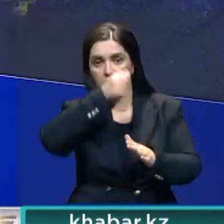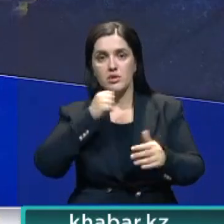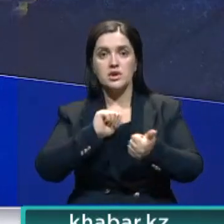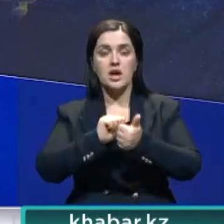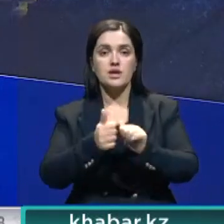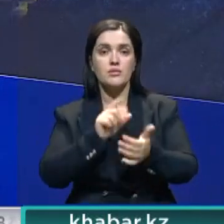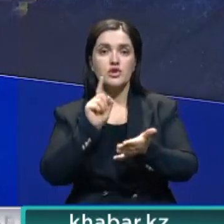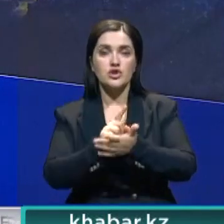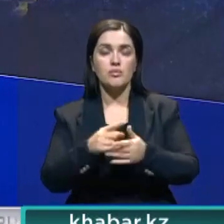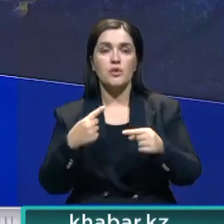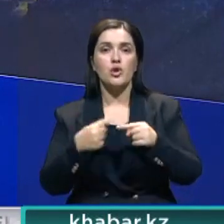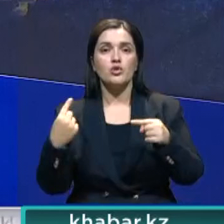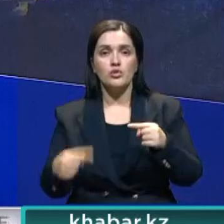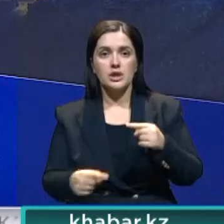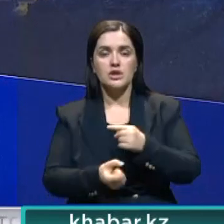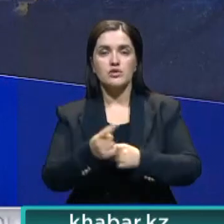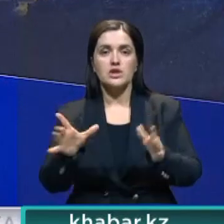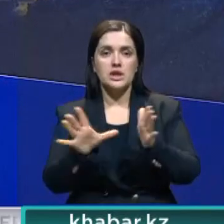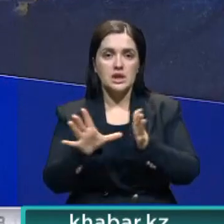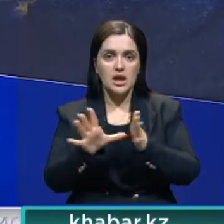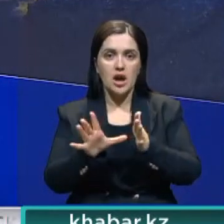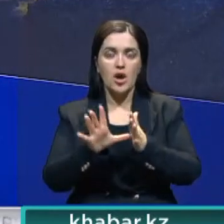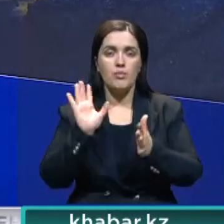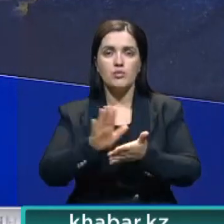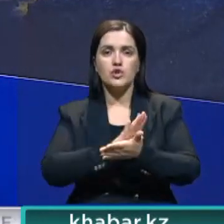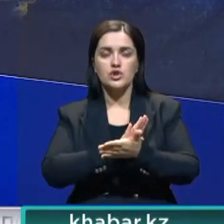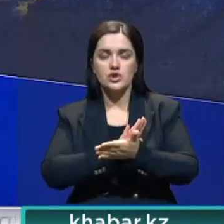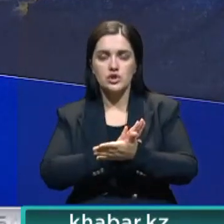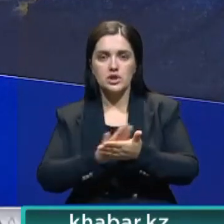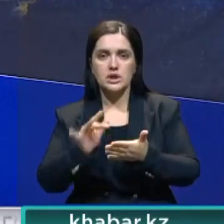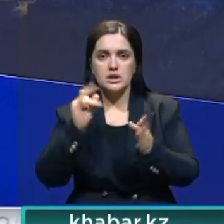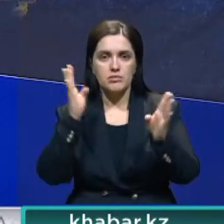году. На смену должны прийти другие источники энергии, в том числе и возобновляемые.